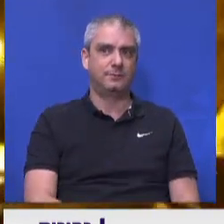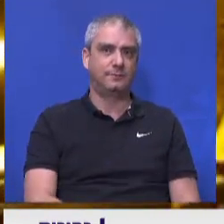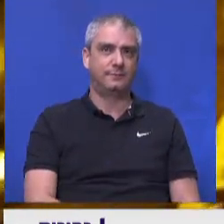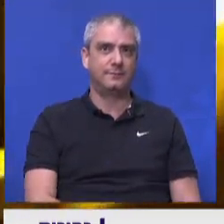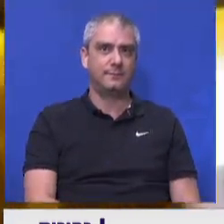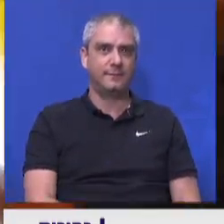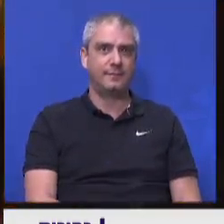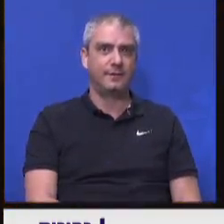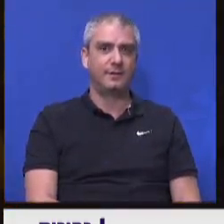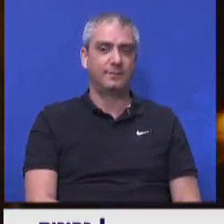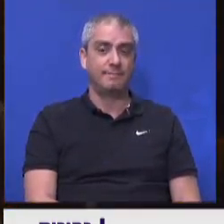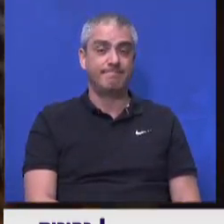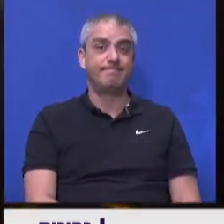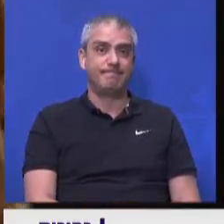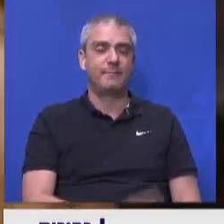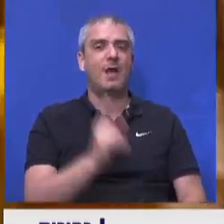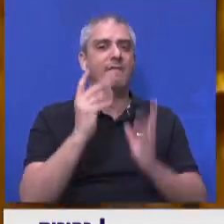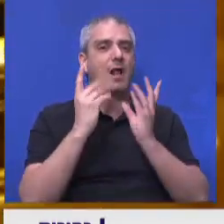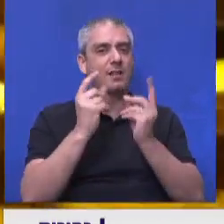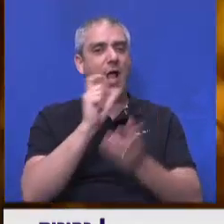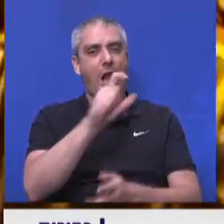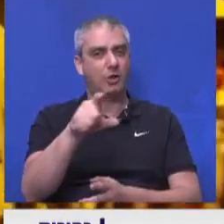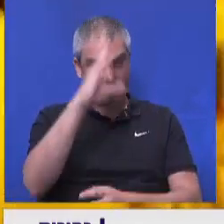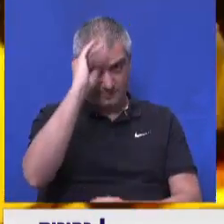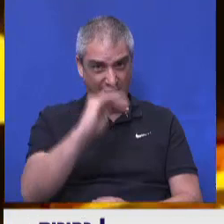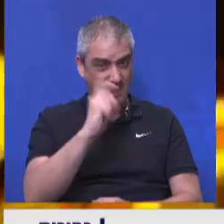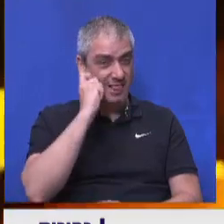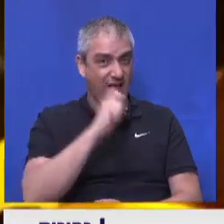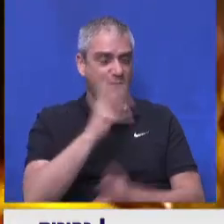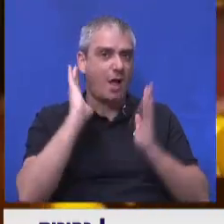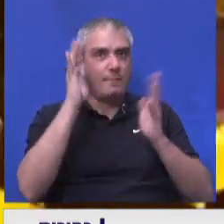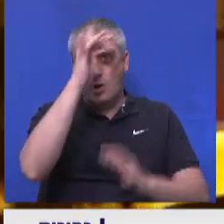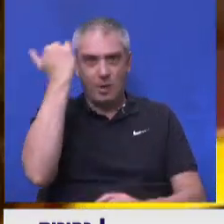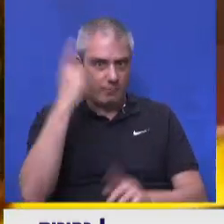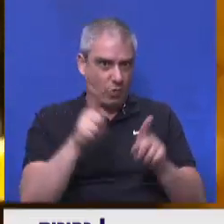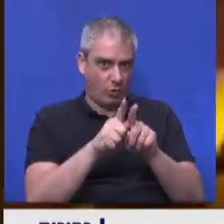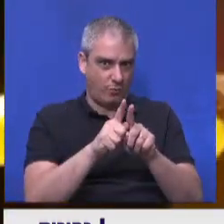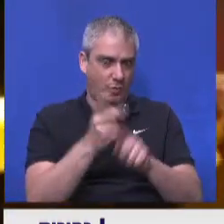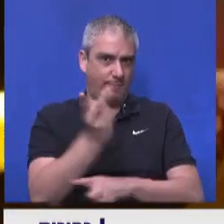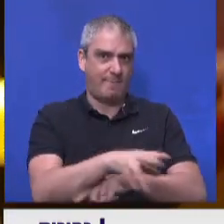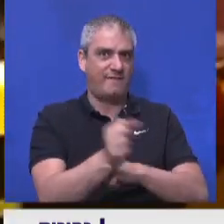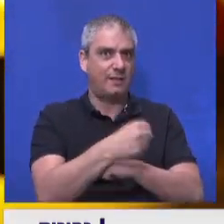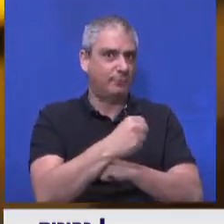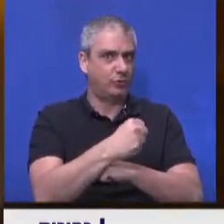מכל מקום, הדרך להרשעת הקטין באווירה כה חמורה, כמו גרימת מוות ברשלנות, עדיין